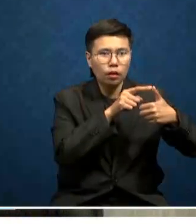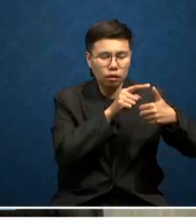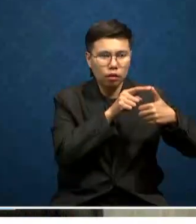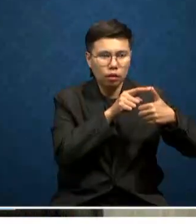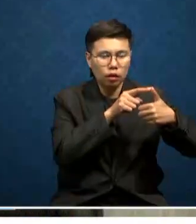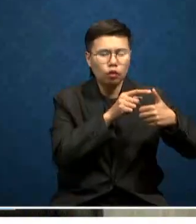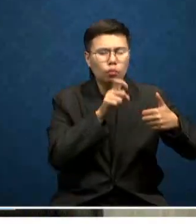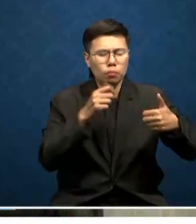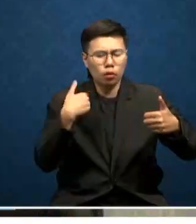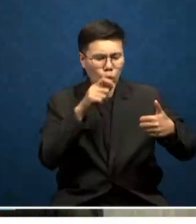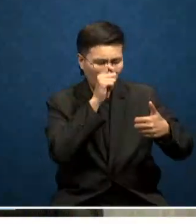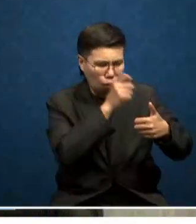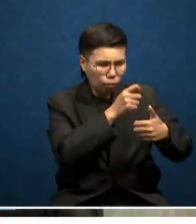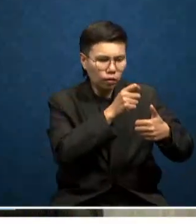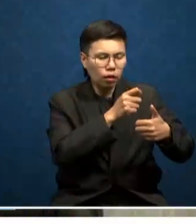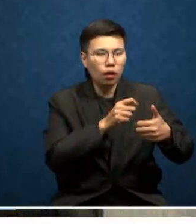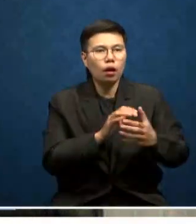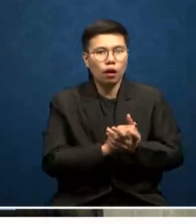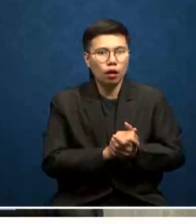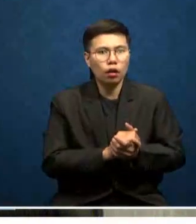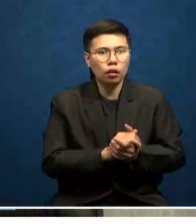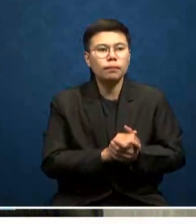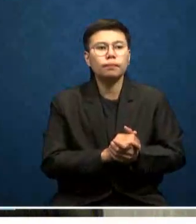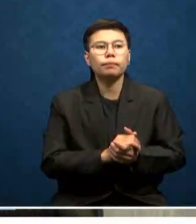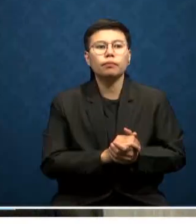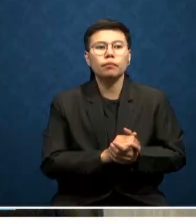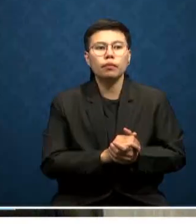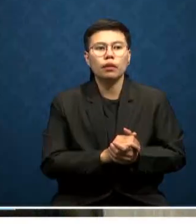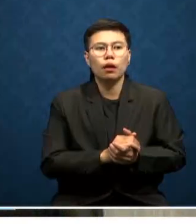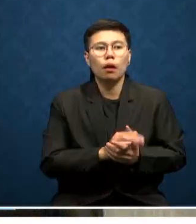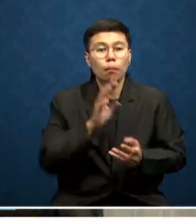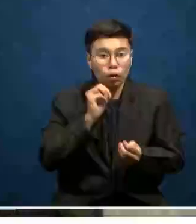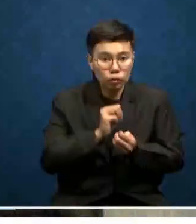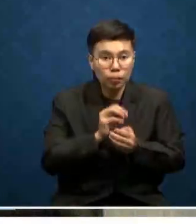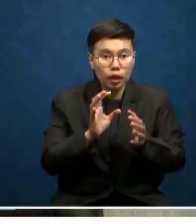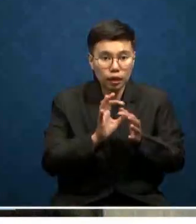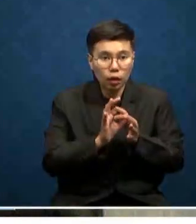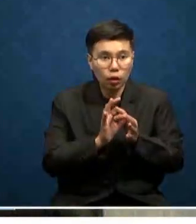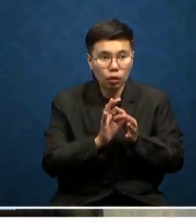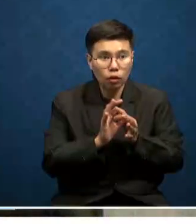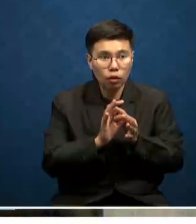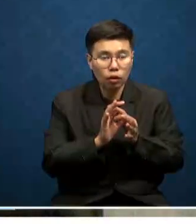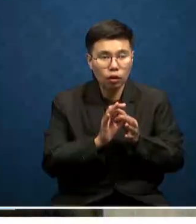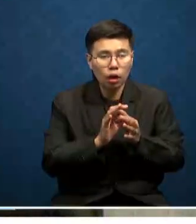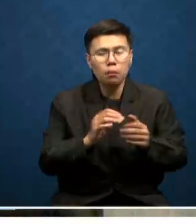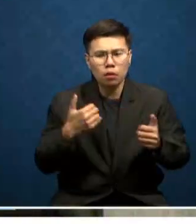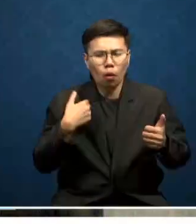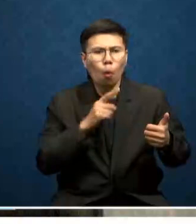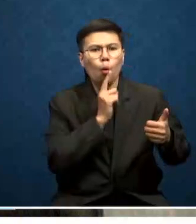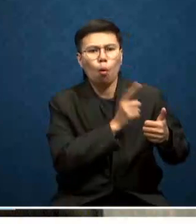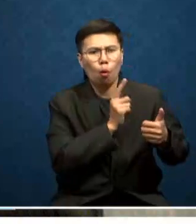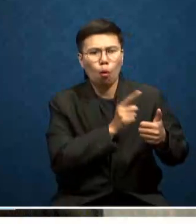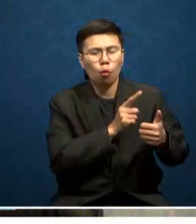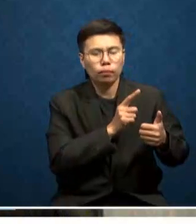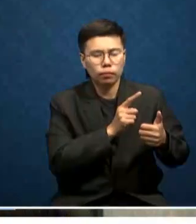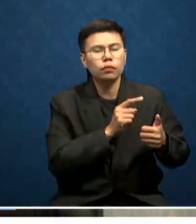มาะสมกับข้อกล่าวหาหรือปฏิบัติเหมาะสมกับเรื่องที่ถูกกล่าวหาเหล่านี้